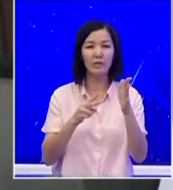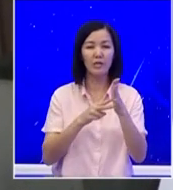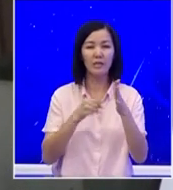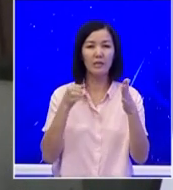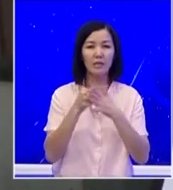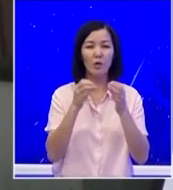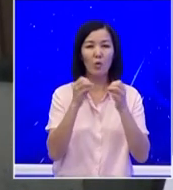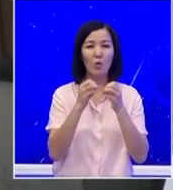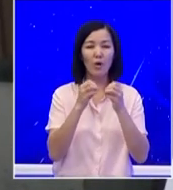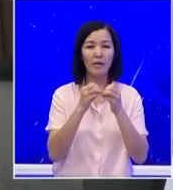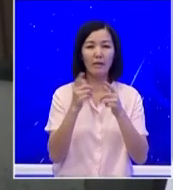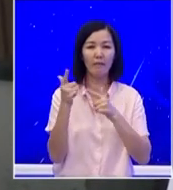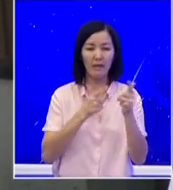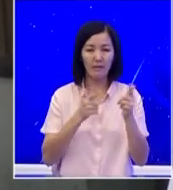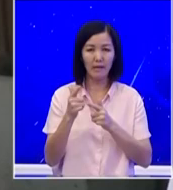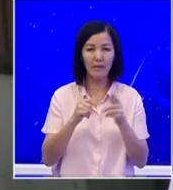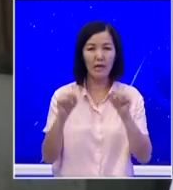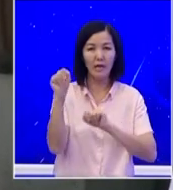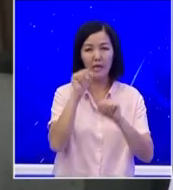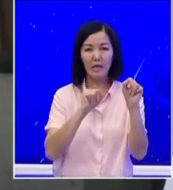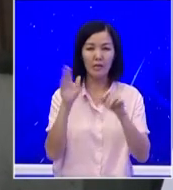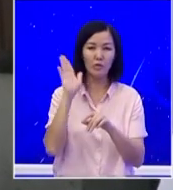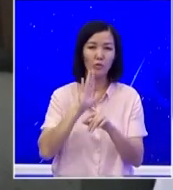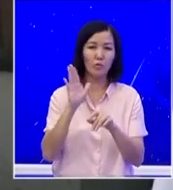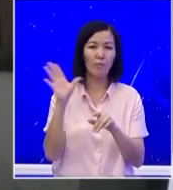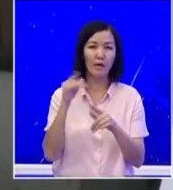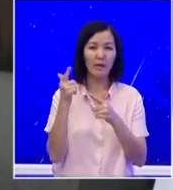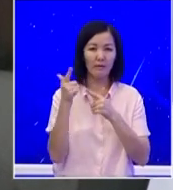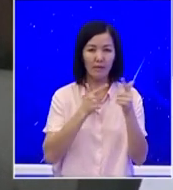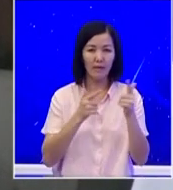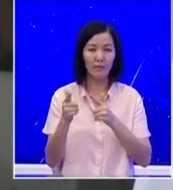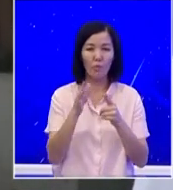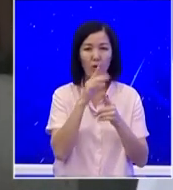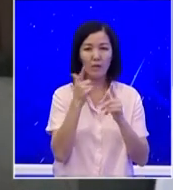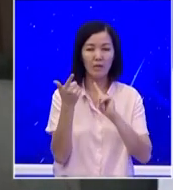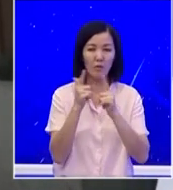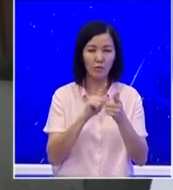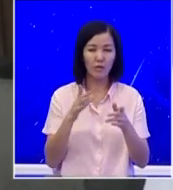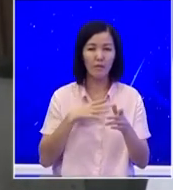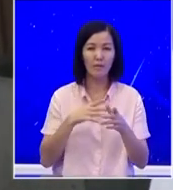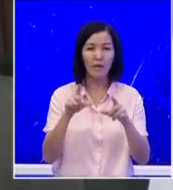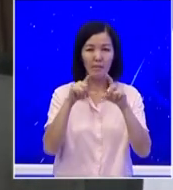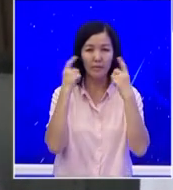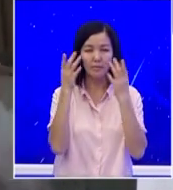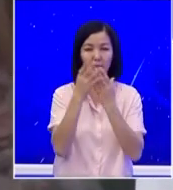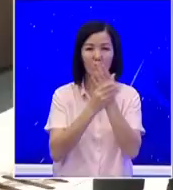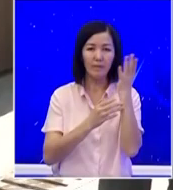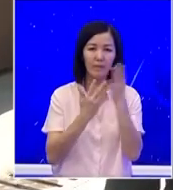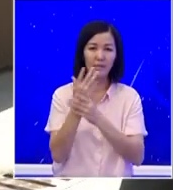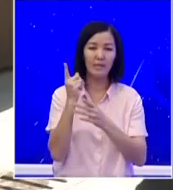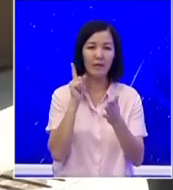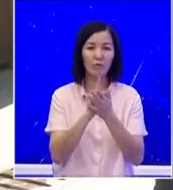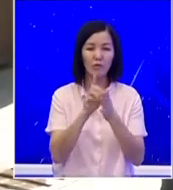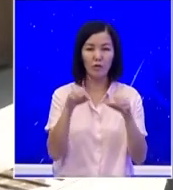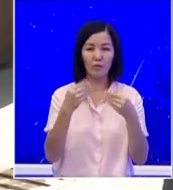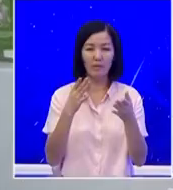дайындық жұмыстары жүргізіледі. Дезинфекциялық растворды дайындаймыз, санитайзерларды уақытмен ауыстырамыз. Саудагерлерге 5 бетперде және медициналық қолғап күнделікті